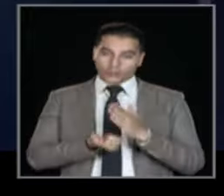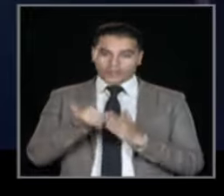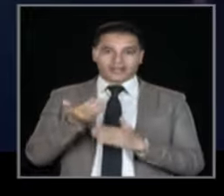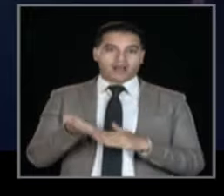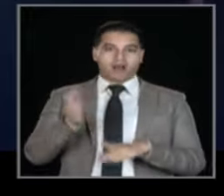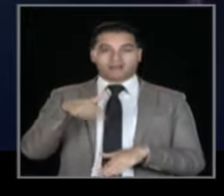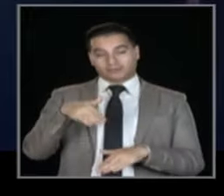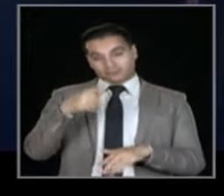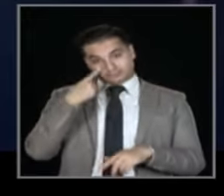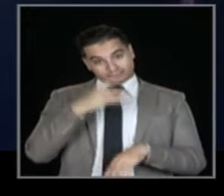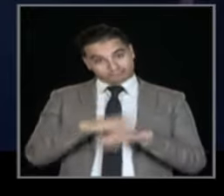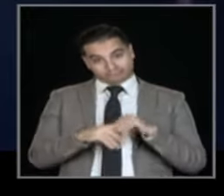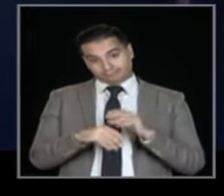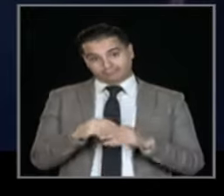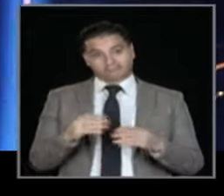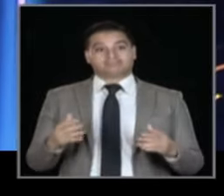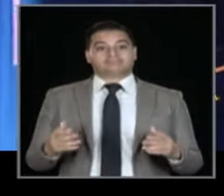كويس.